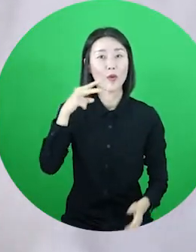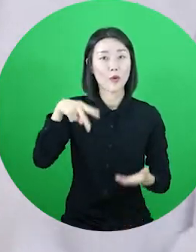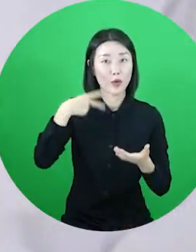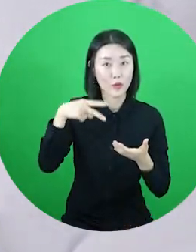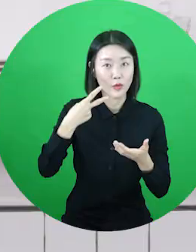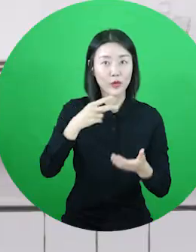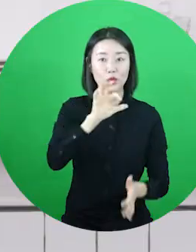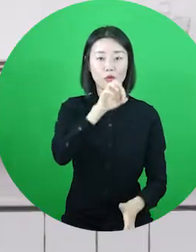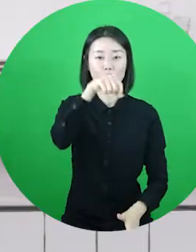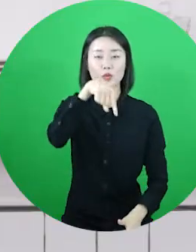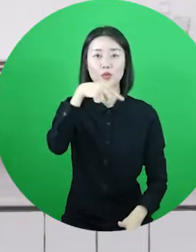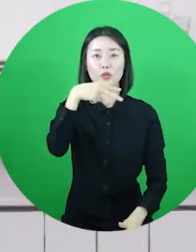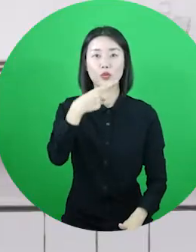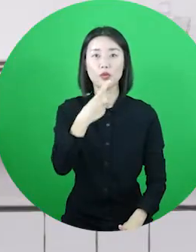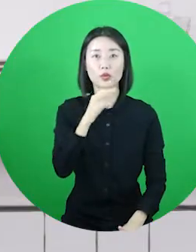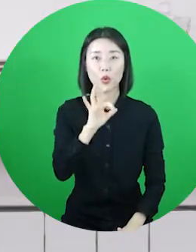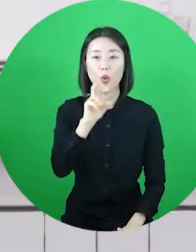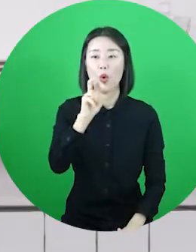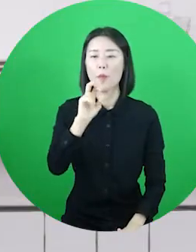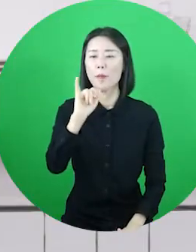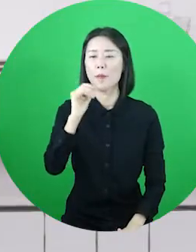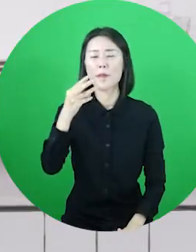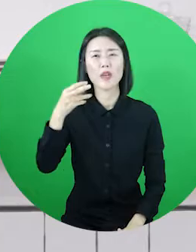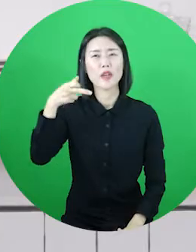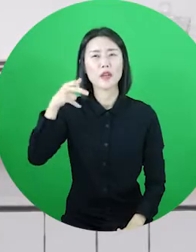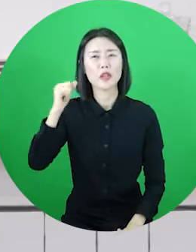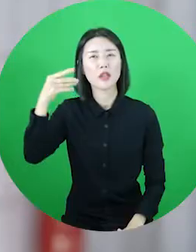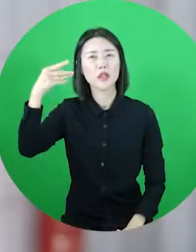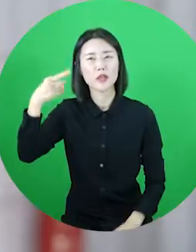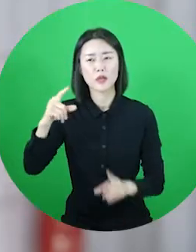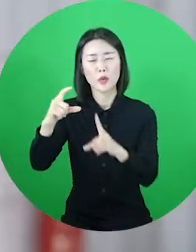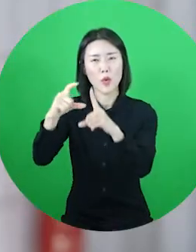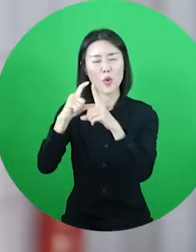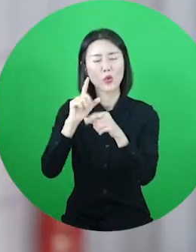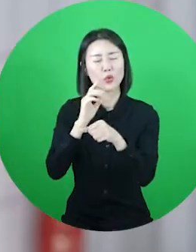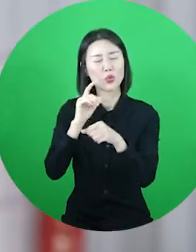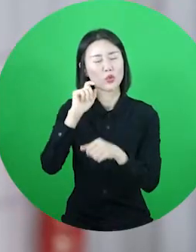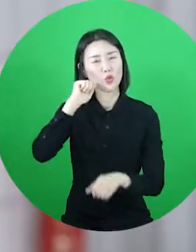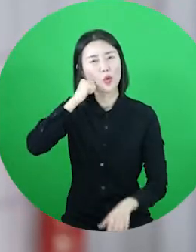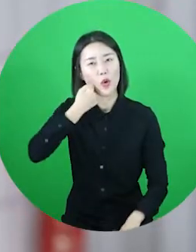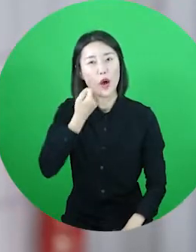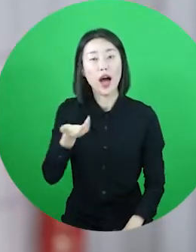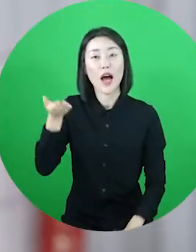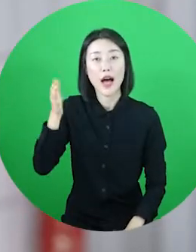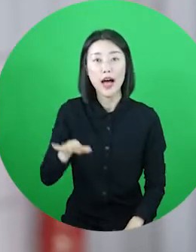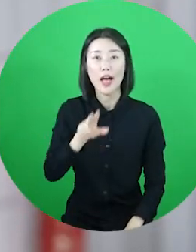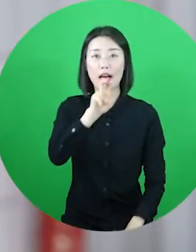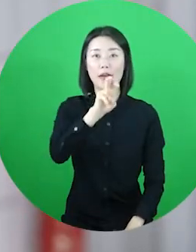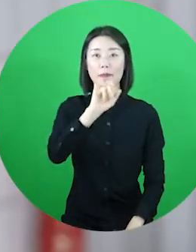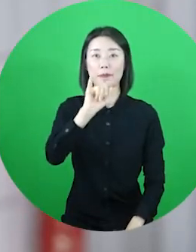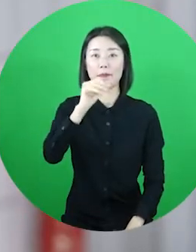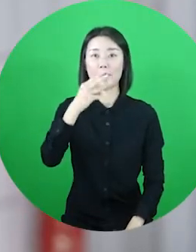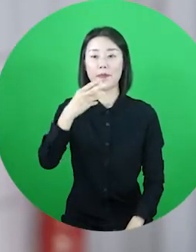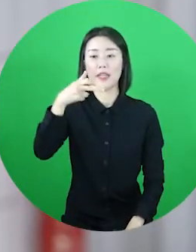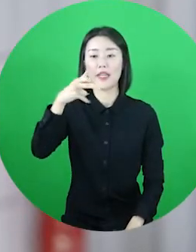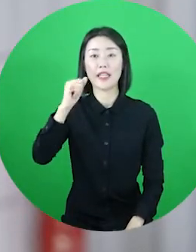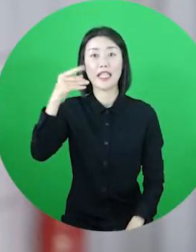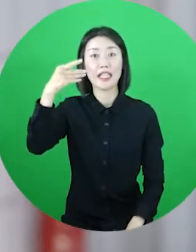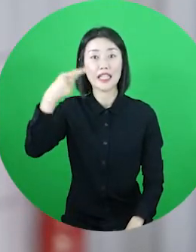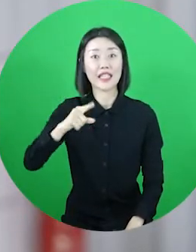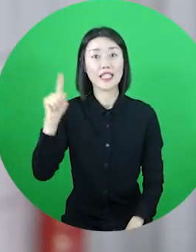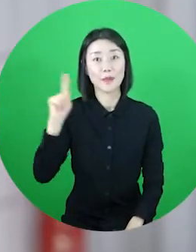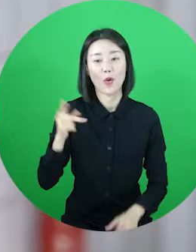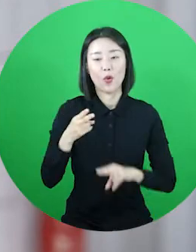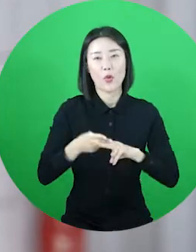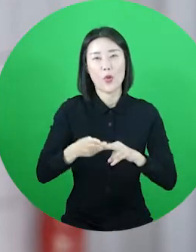밀키트입니다. 단어가 낯설어서 어려울 수 있는데 밀키트란 음식을 만들기 편하도록 필요한 재료를